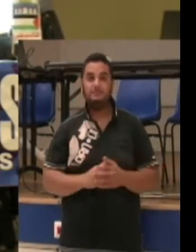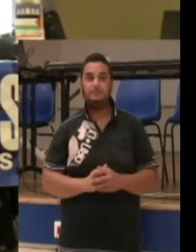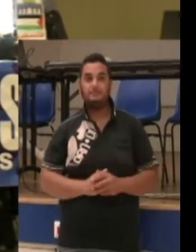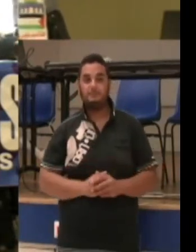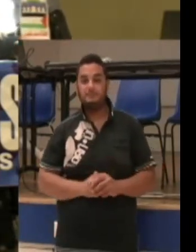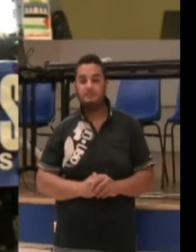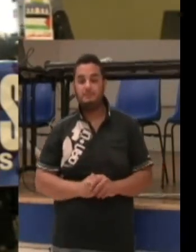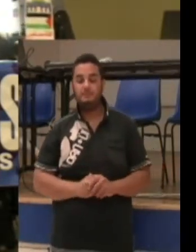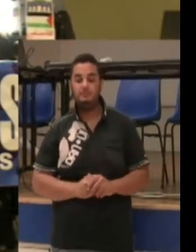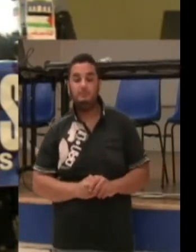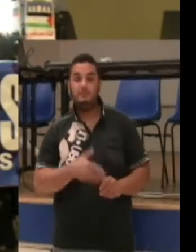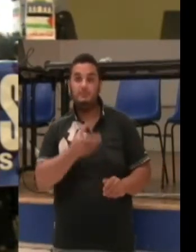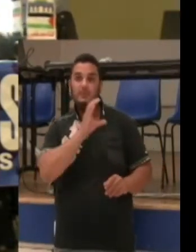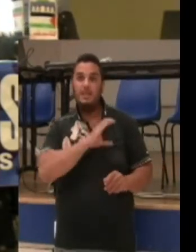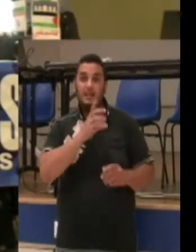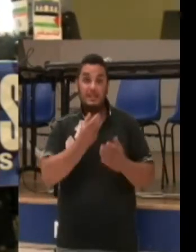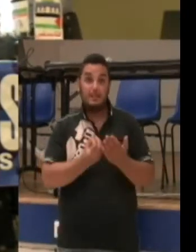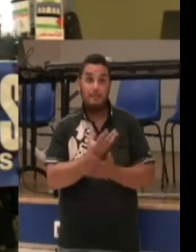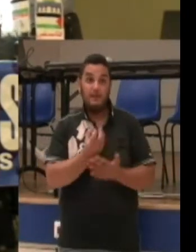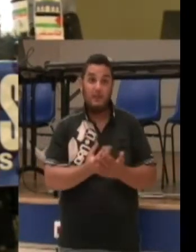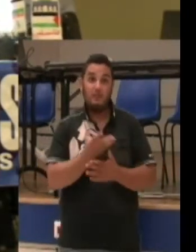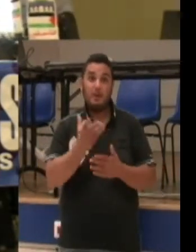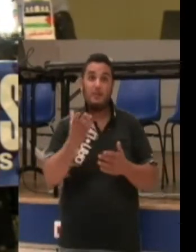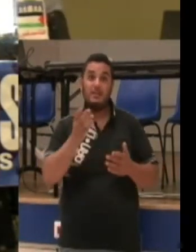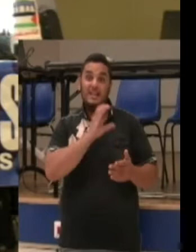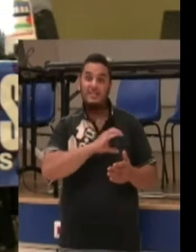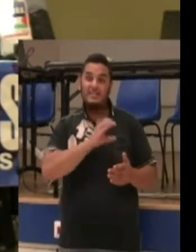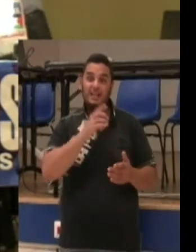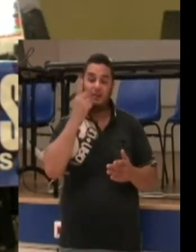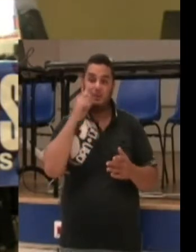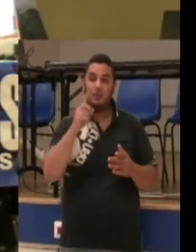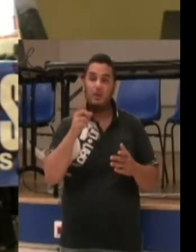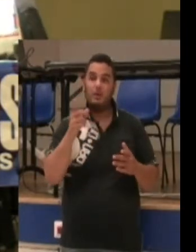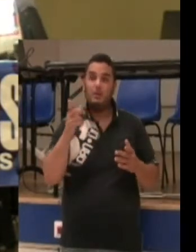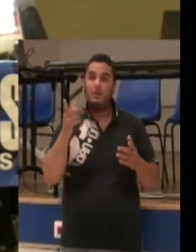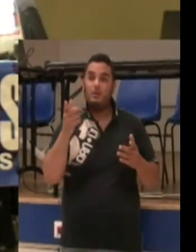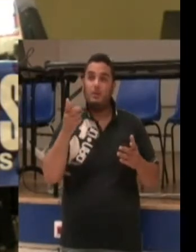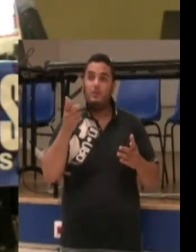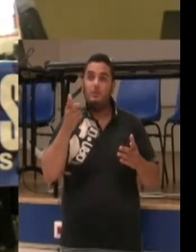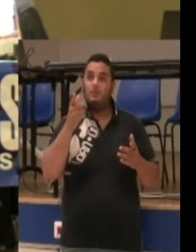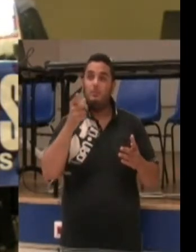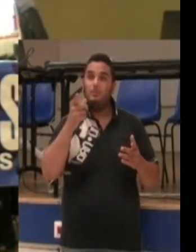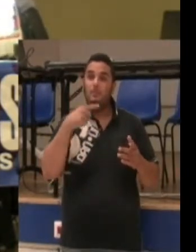ses moyens, il essaie de parler à travers vos langues.